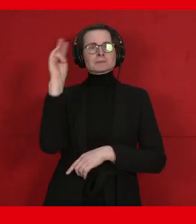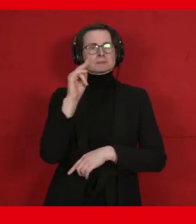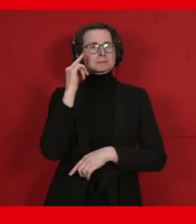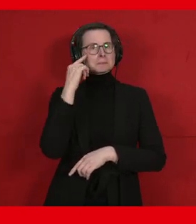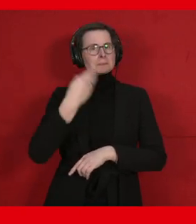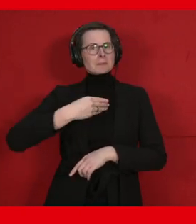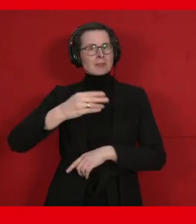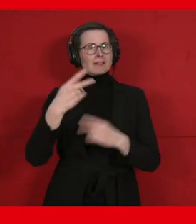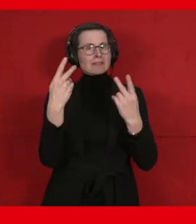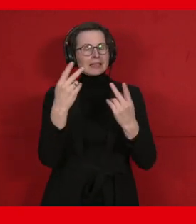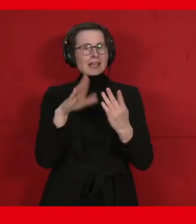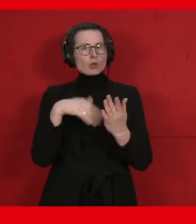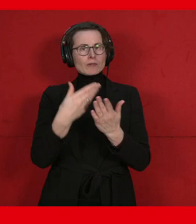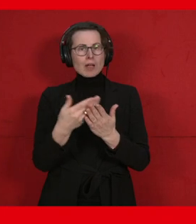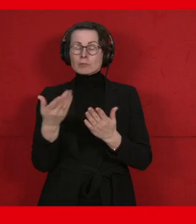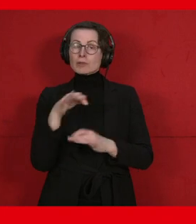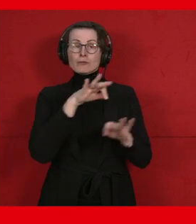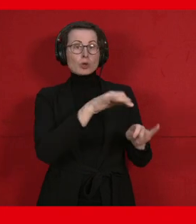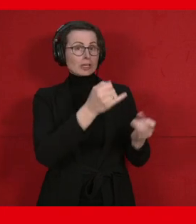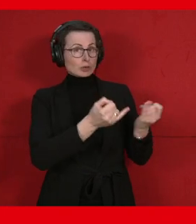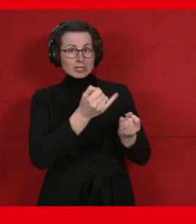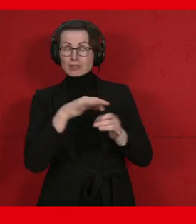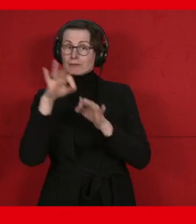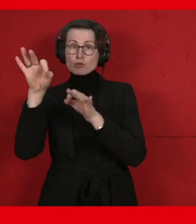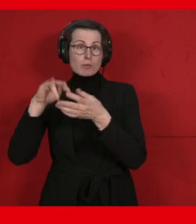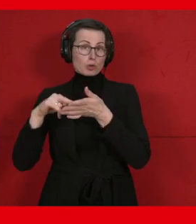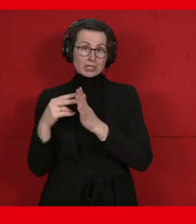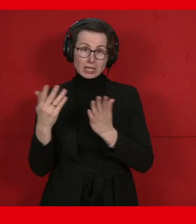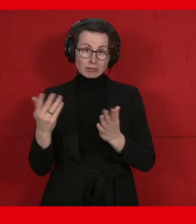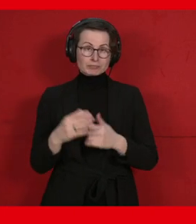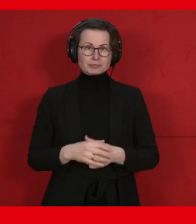wichtigsten Hausaufgaben, die zum Beispiel die Industrie oder auch die Politik erledigen muss?